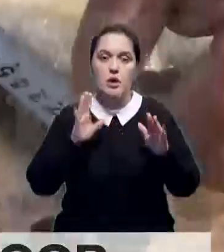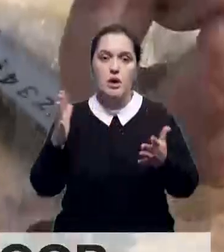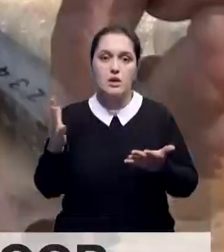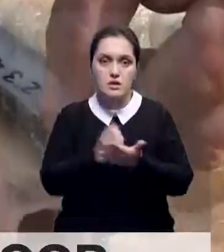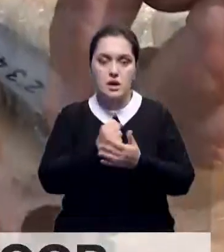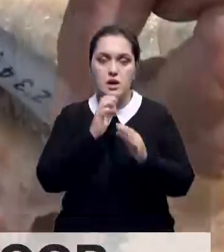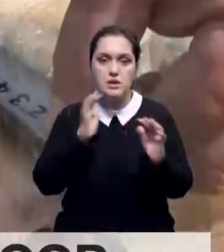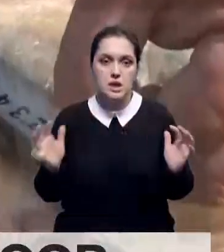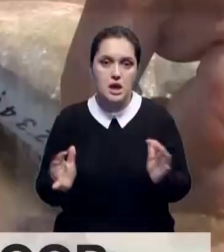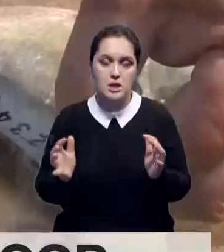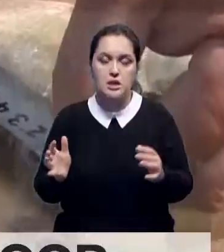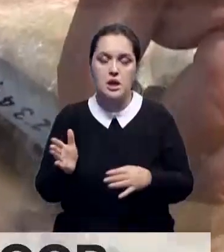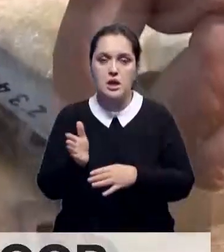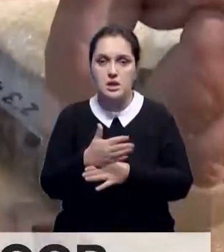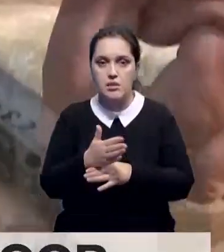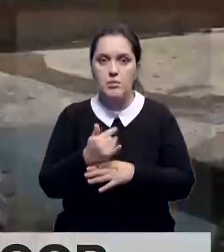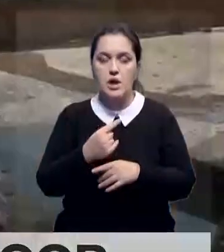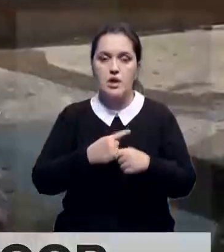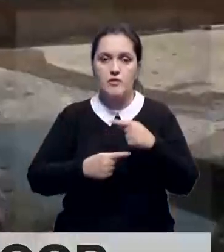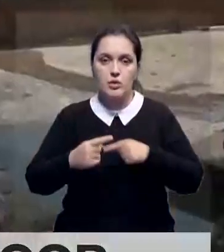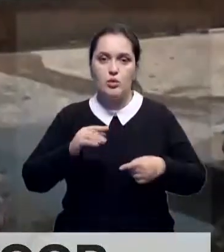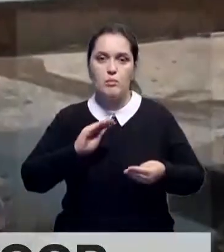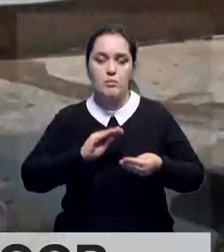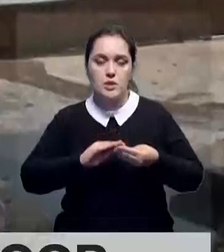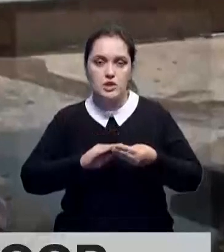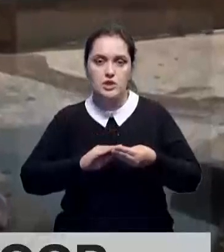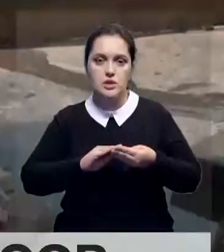удастся сохранить рыбные запасы и вернуть прежние объемы